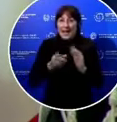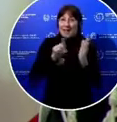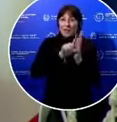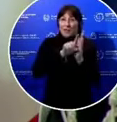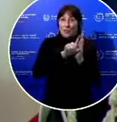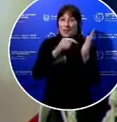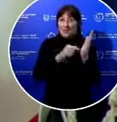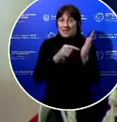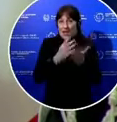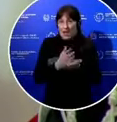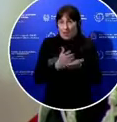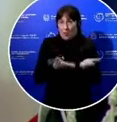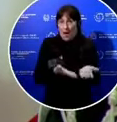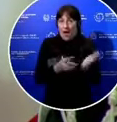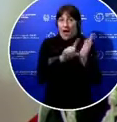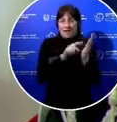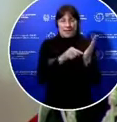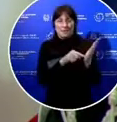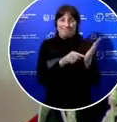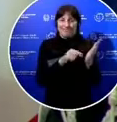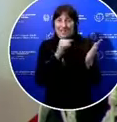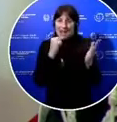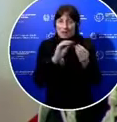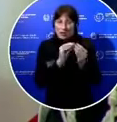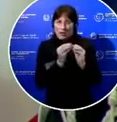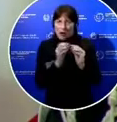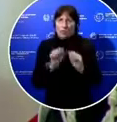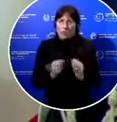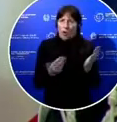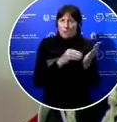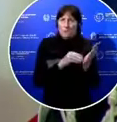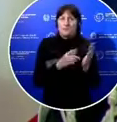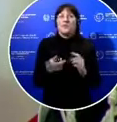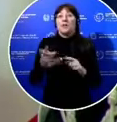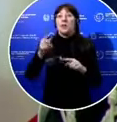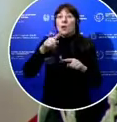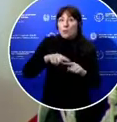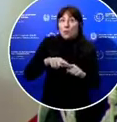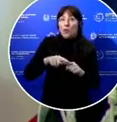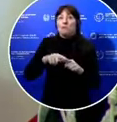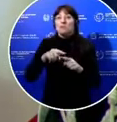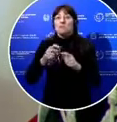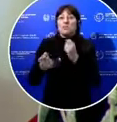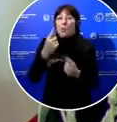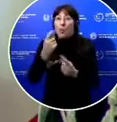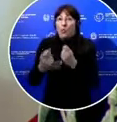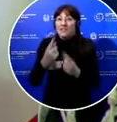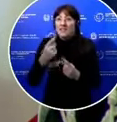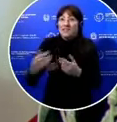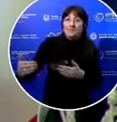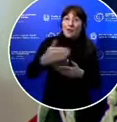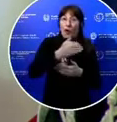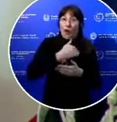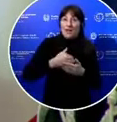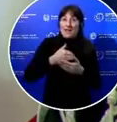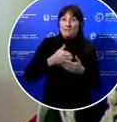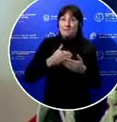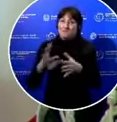normativa vigente laddove ritenuto necessario, e il secondo quello di raccogliere spunti per l'adozione del nuovo piano nazionale di